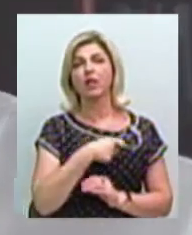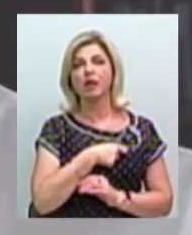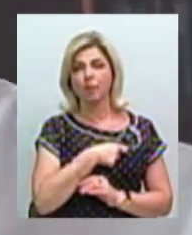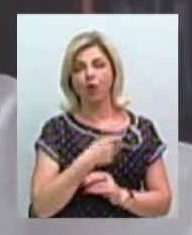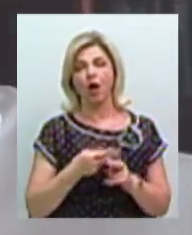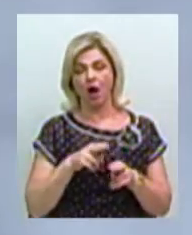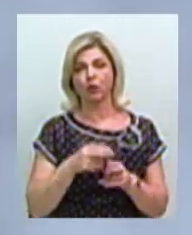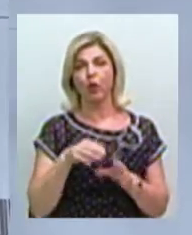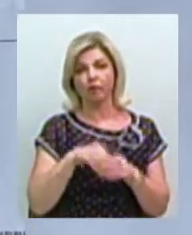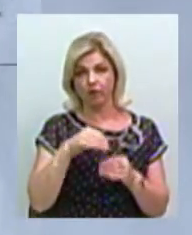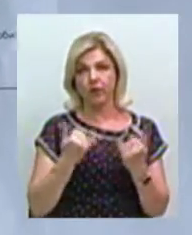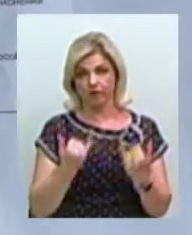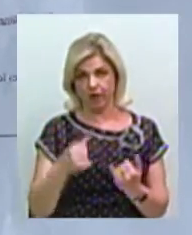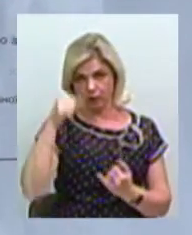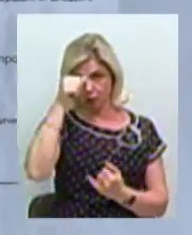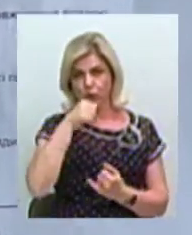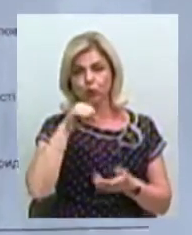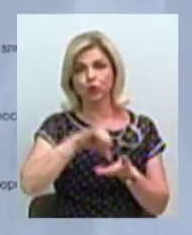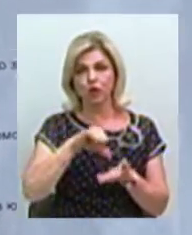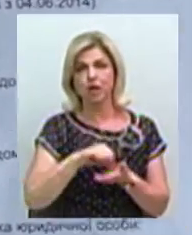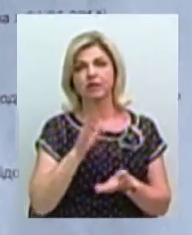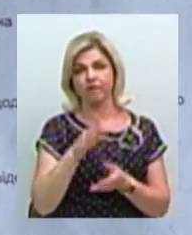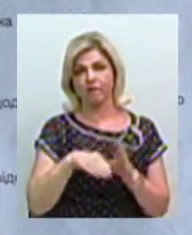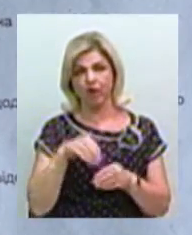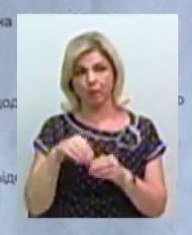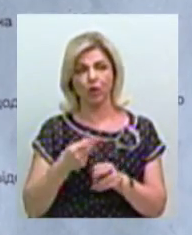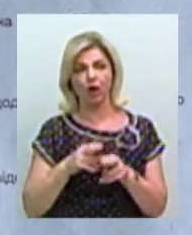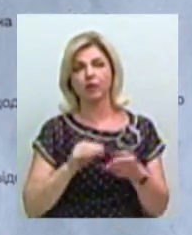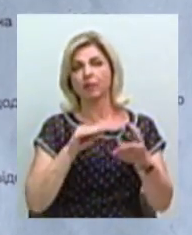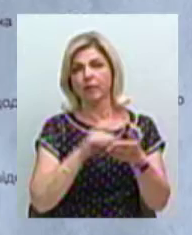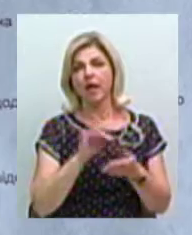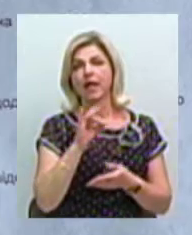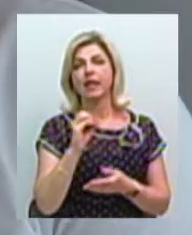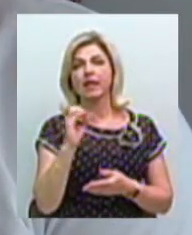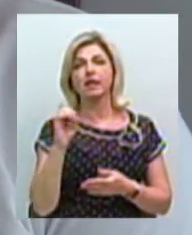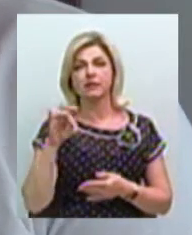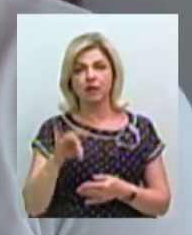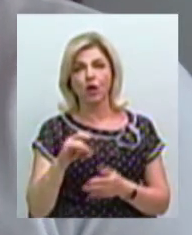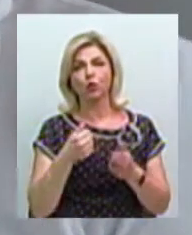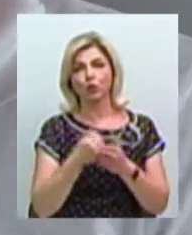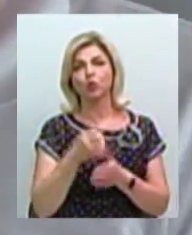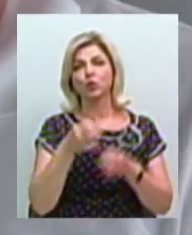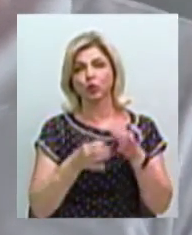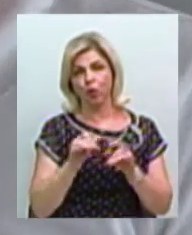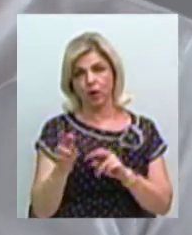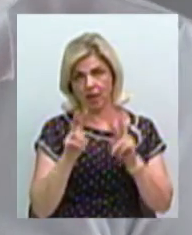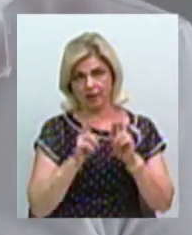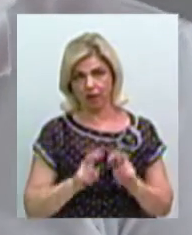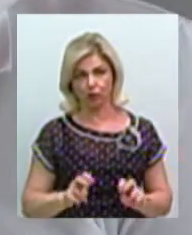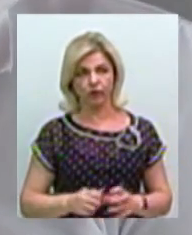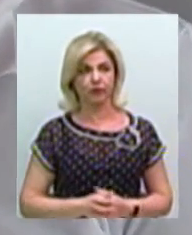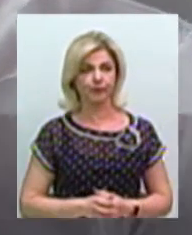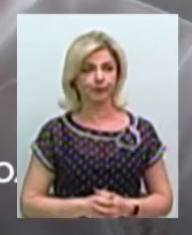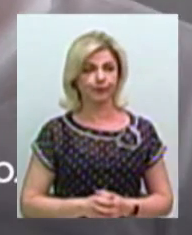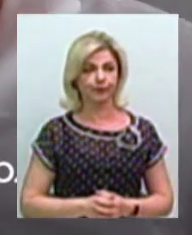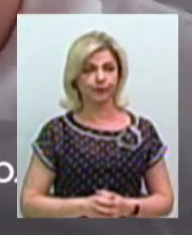цьогоріч повторно. Про це йдеться у витязі з єдиного реєстру досудових розслідувань. Дивіться, я думаю, що